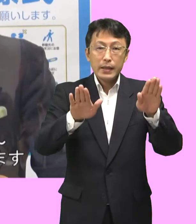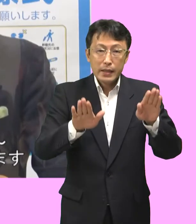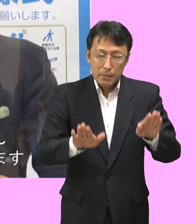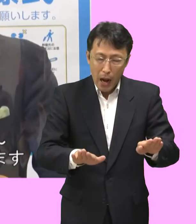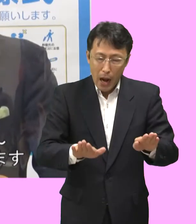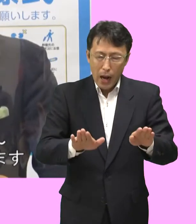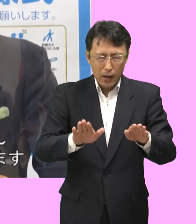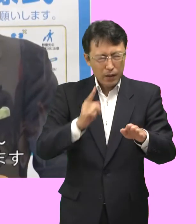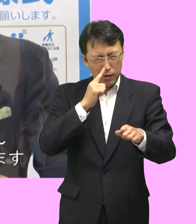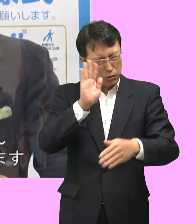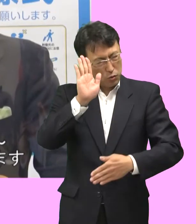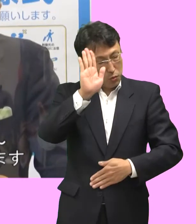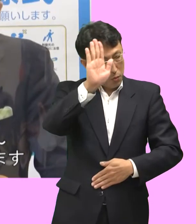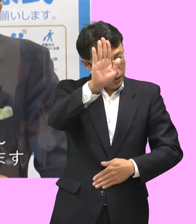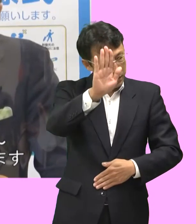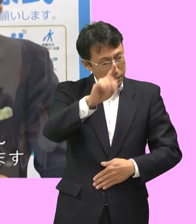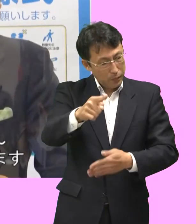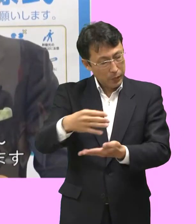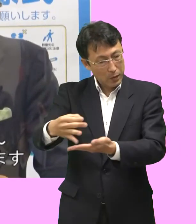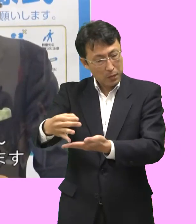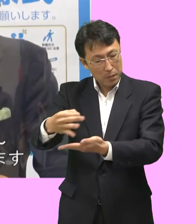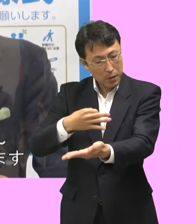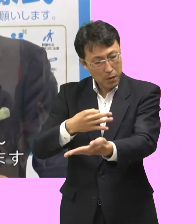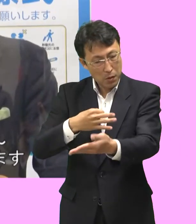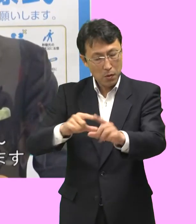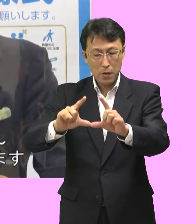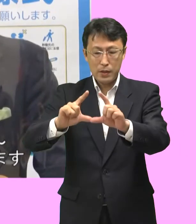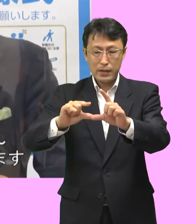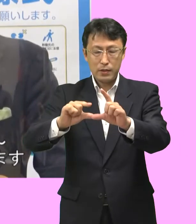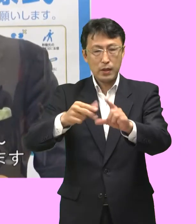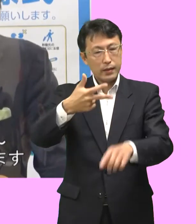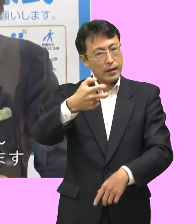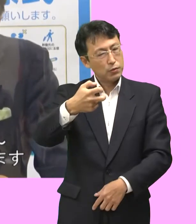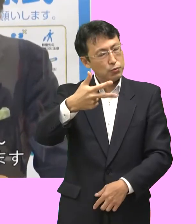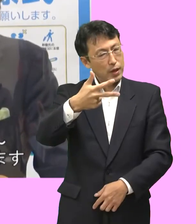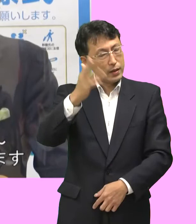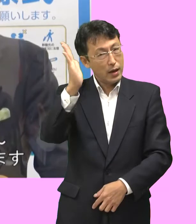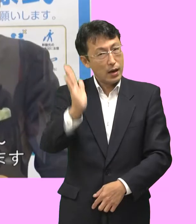らいはいくんじゃないかと思っておりまして、まあ、大体